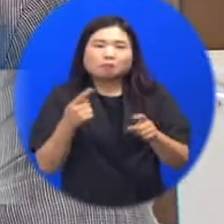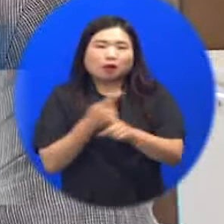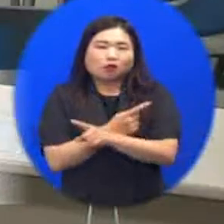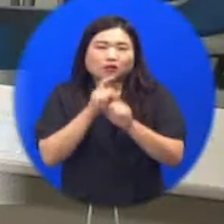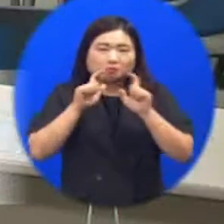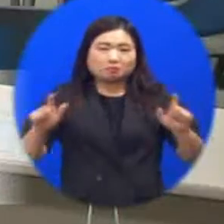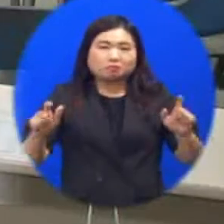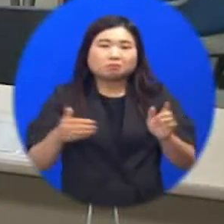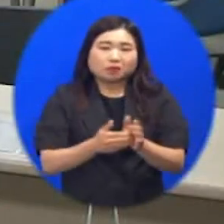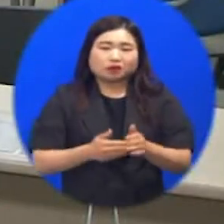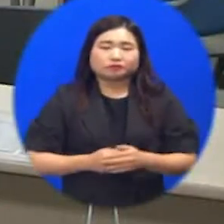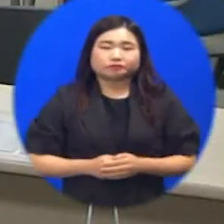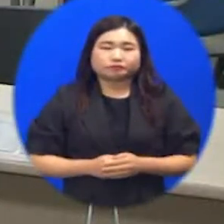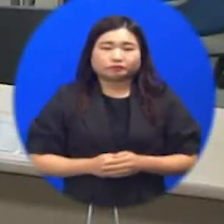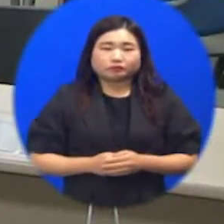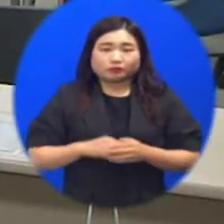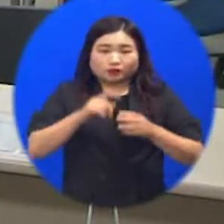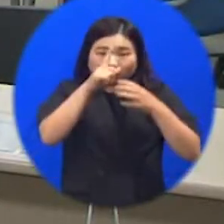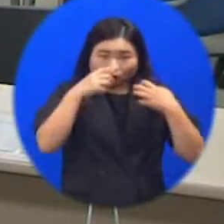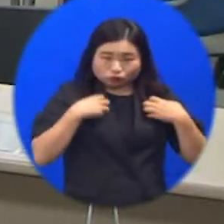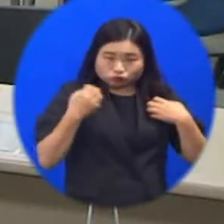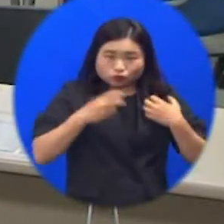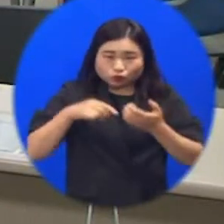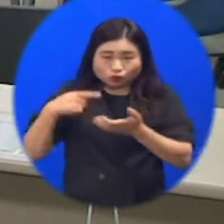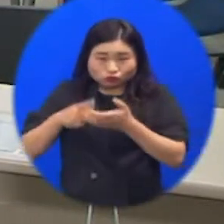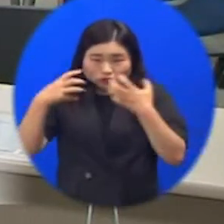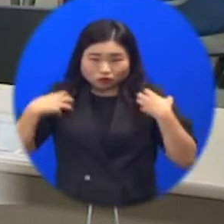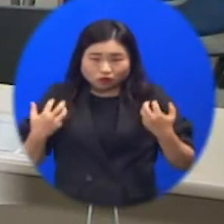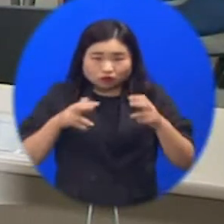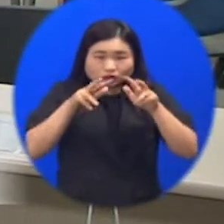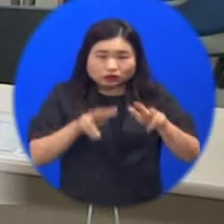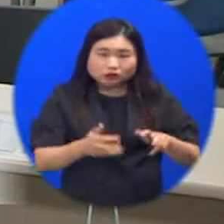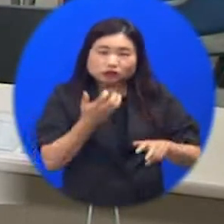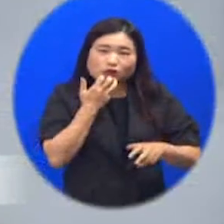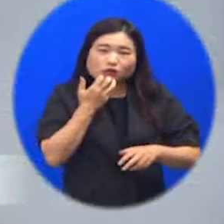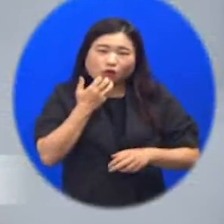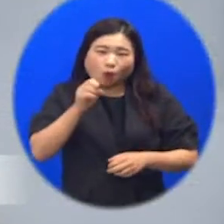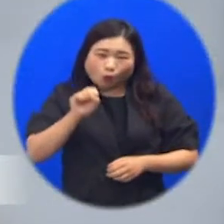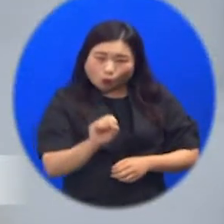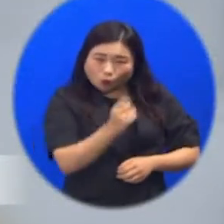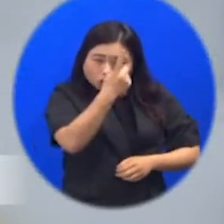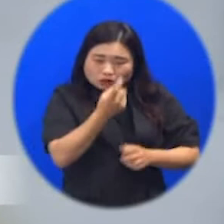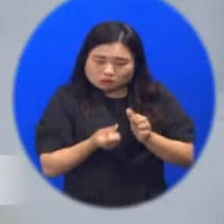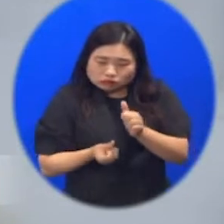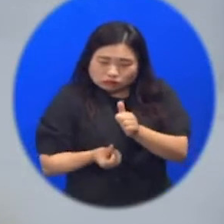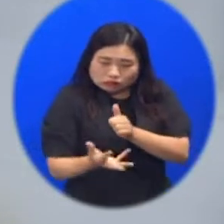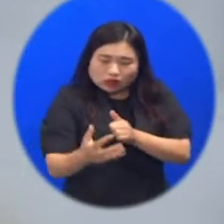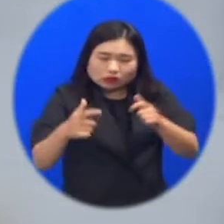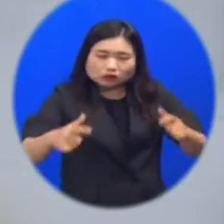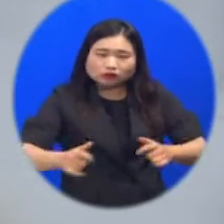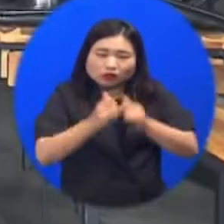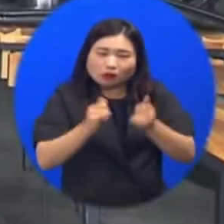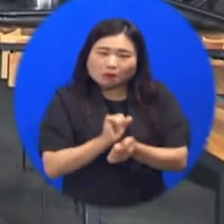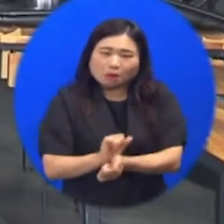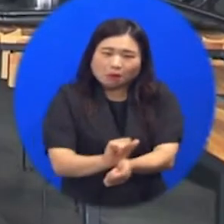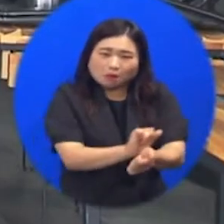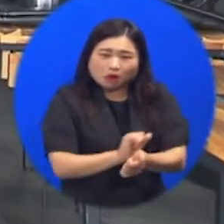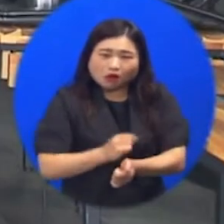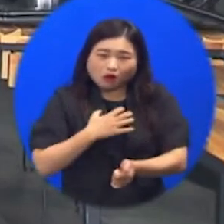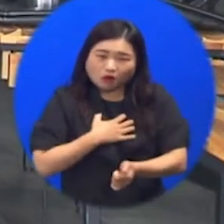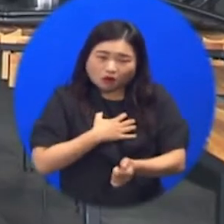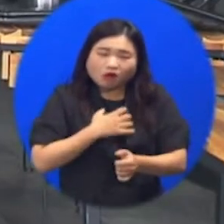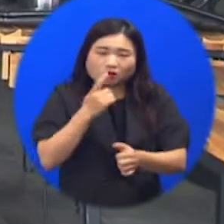했습니다. 방역당국과 교육청은 수도권발 N차 감염과 지역사회 확산 우려가 여전한 만큼